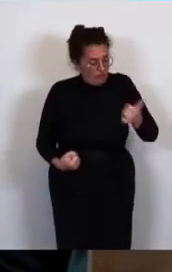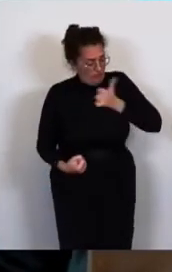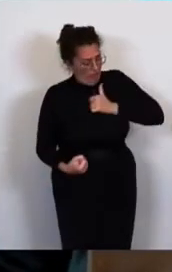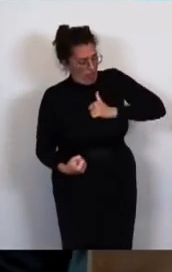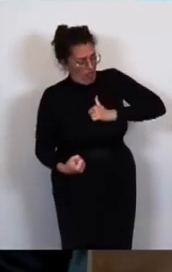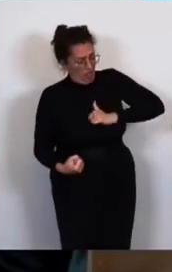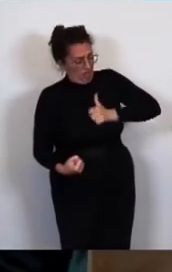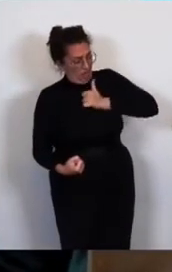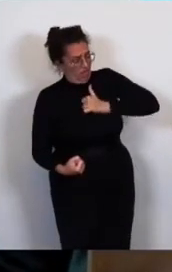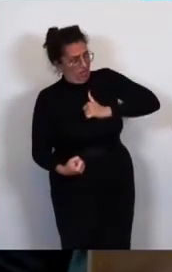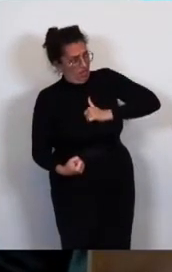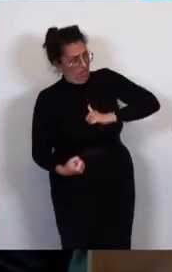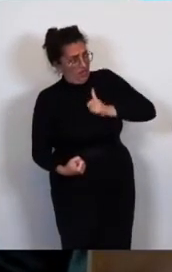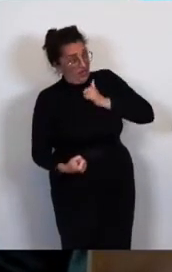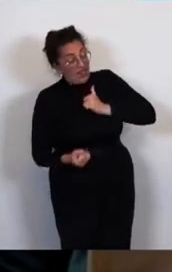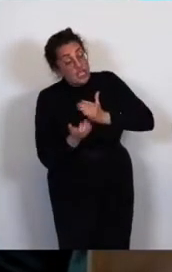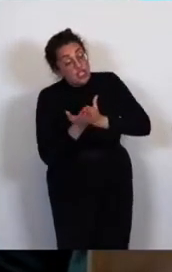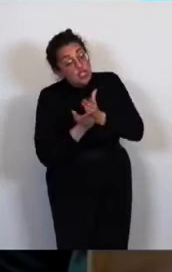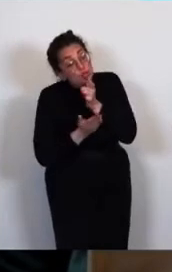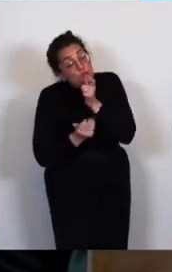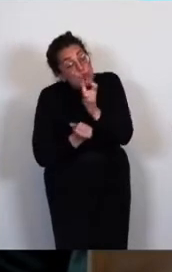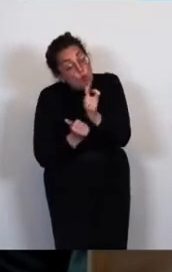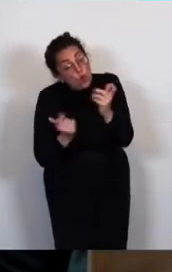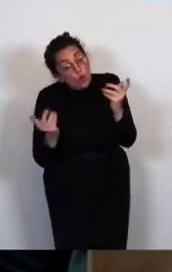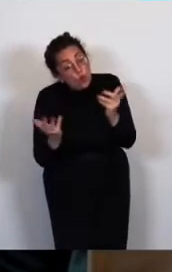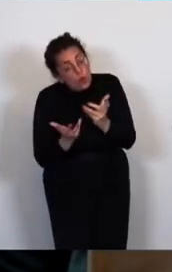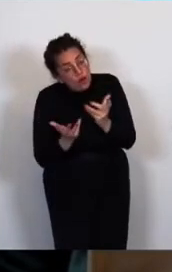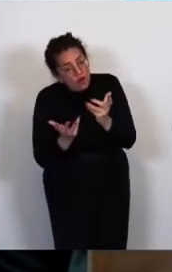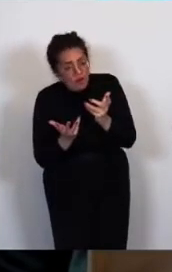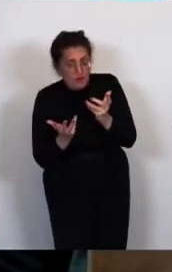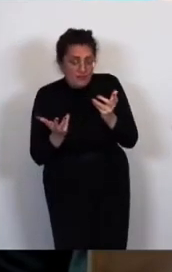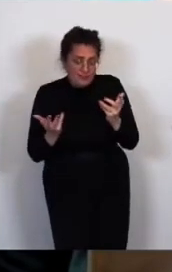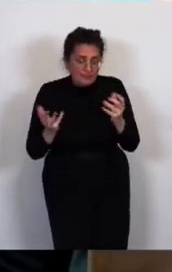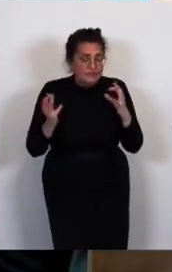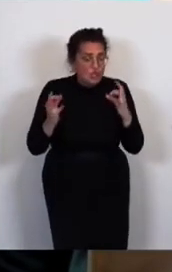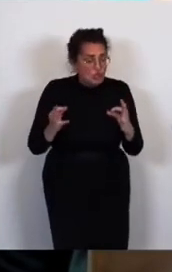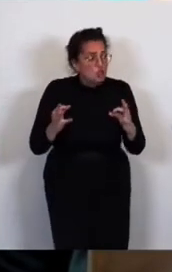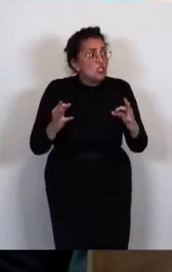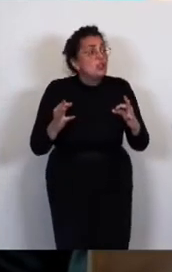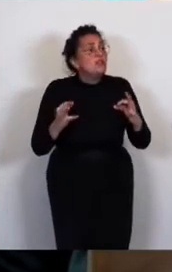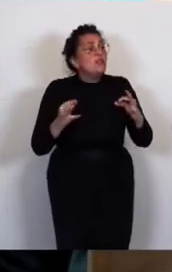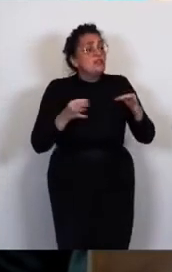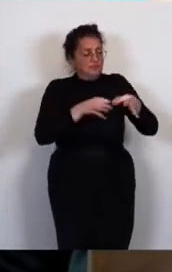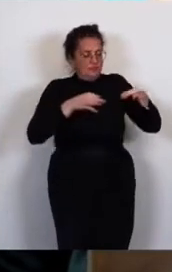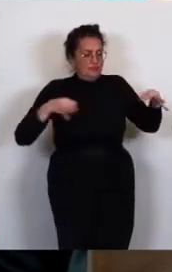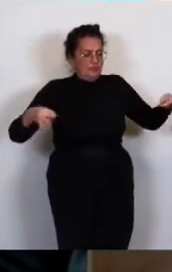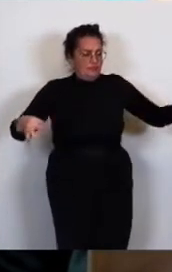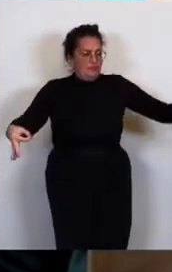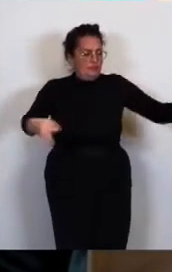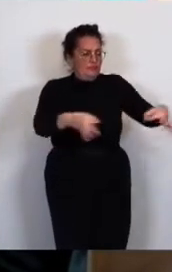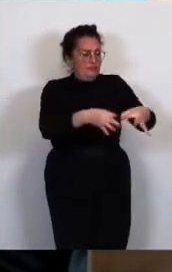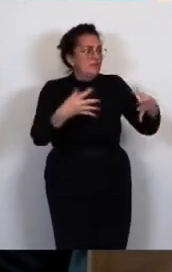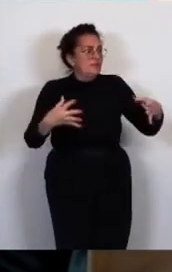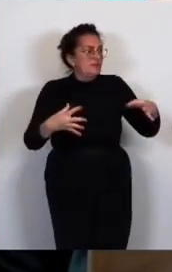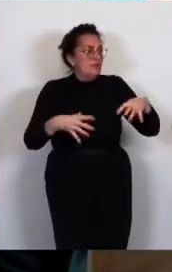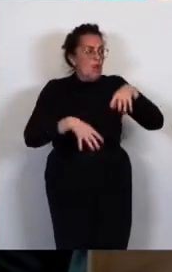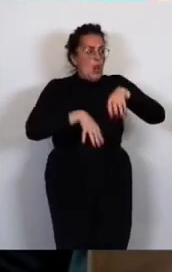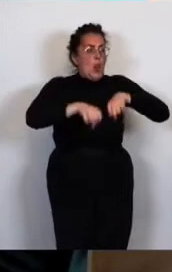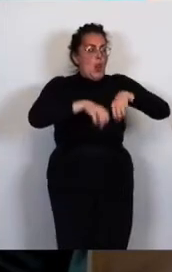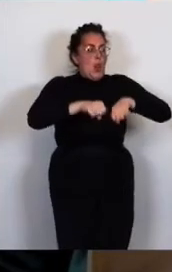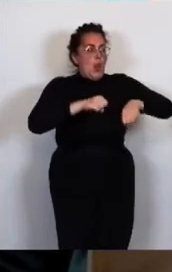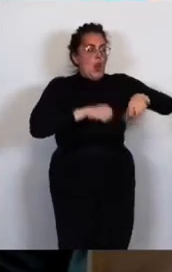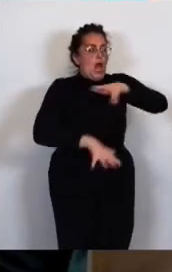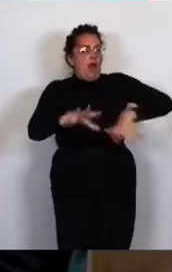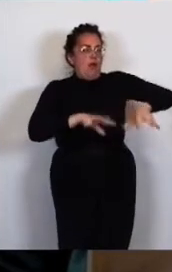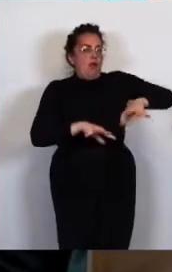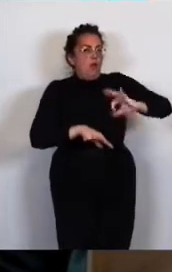contraire, voudrait plutôt de laisser se perpétuer un aménagement du territoire profitant exclusivement à la